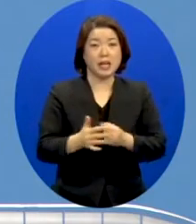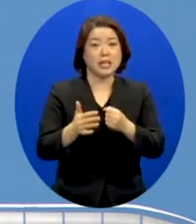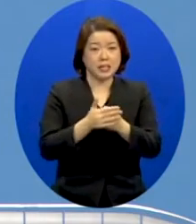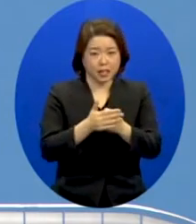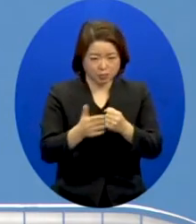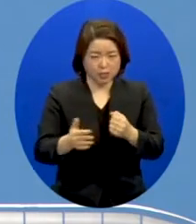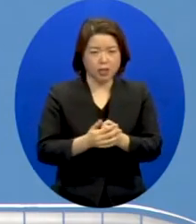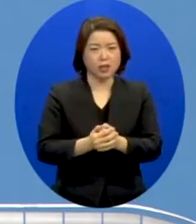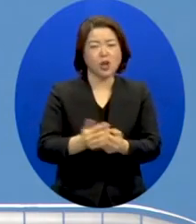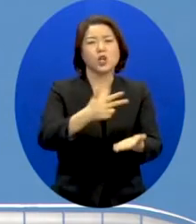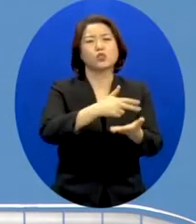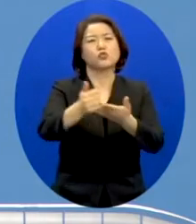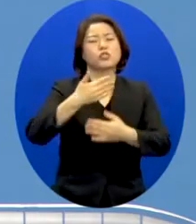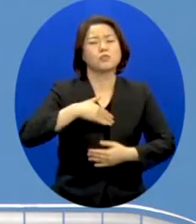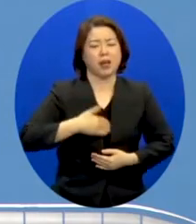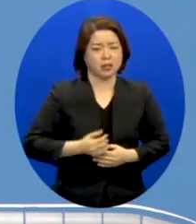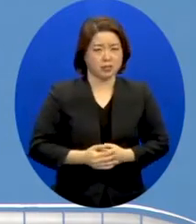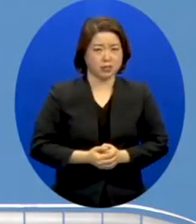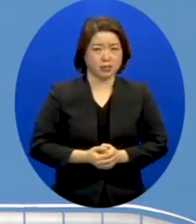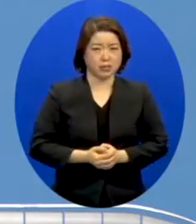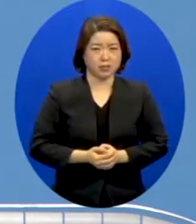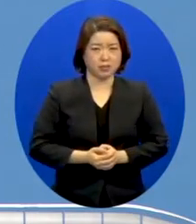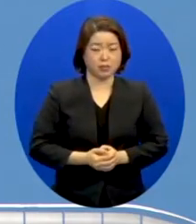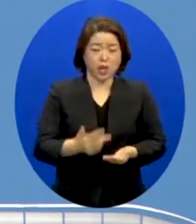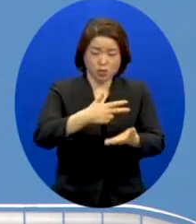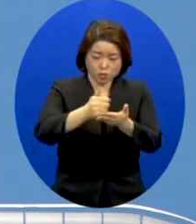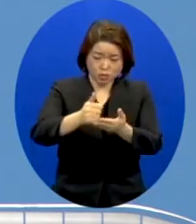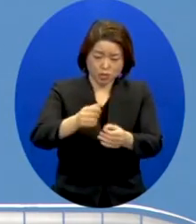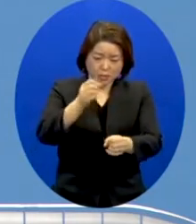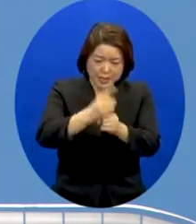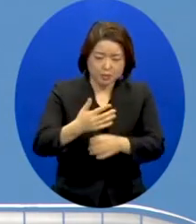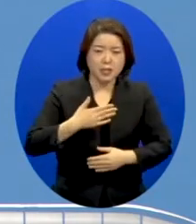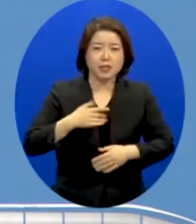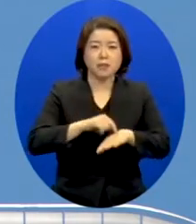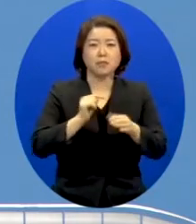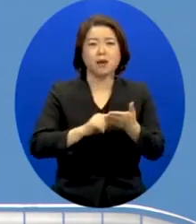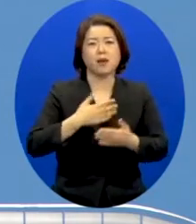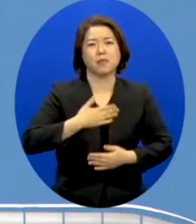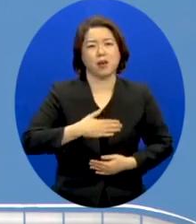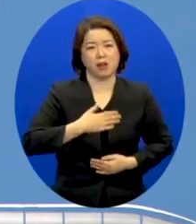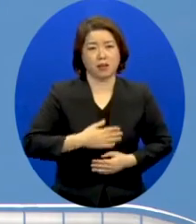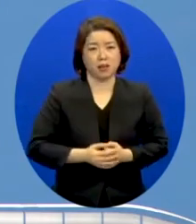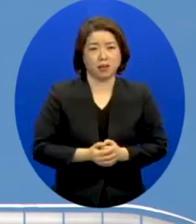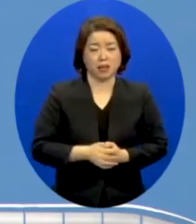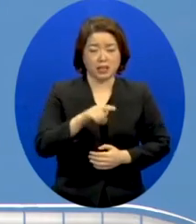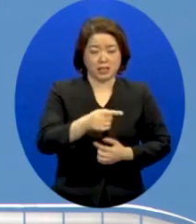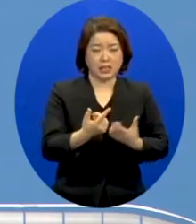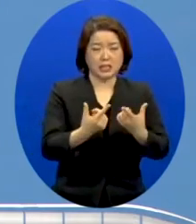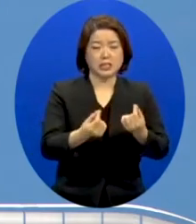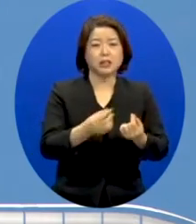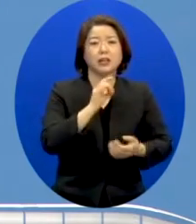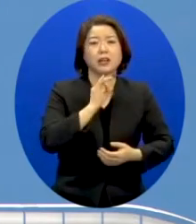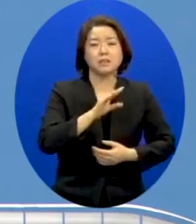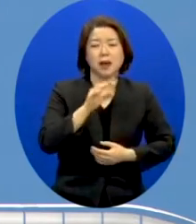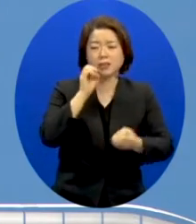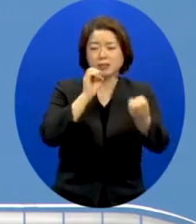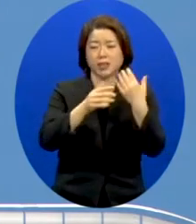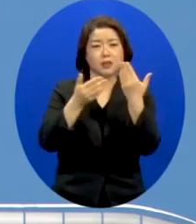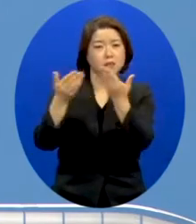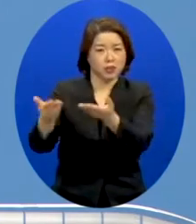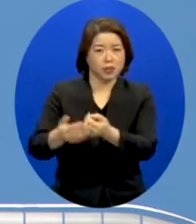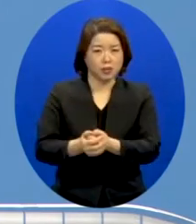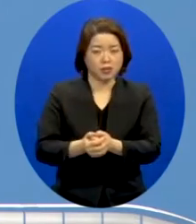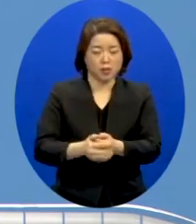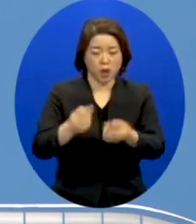주님이 아시잖아요 주님 이제 마음을 아시잖아요 그렇게 밖에는 대답을 못했지만 분명히